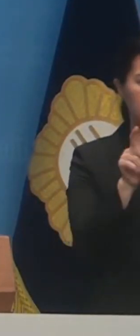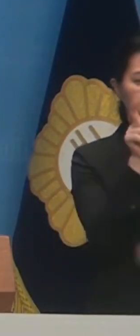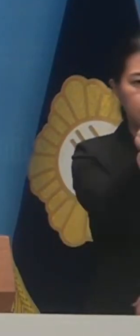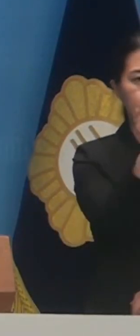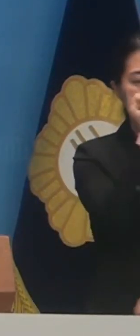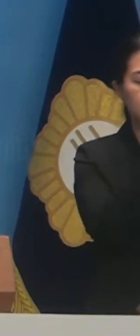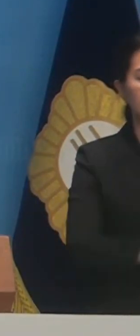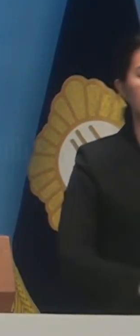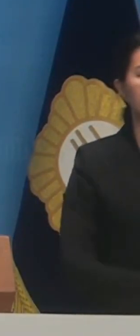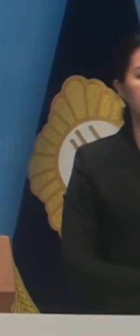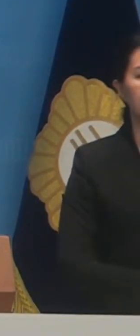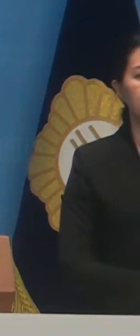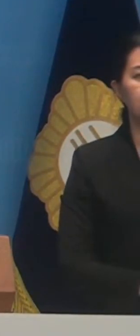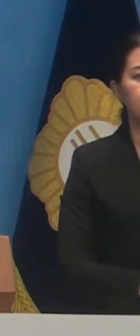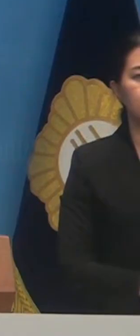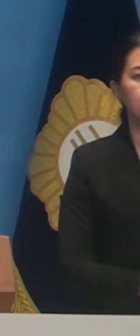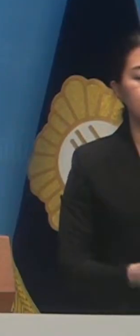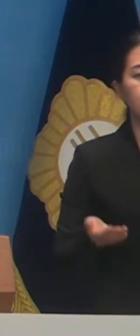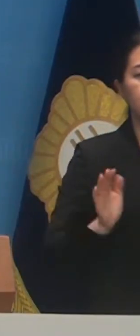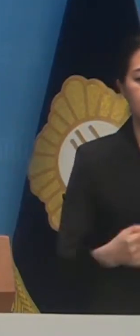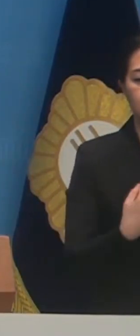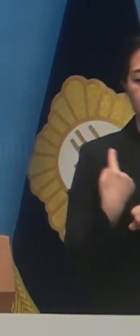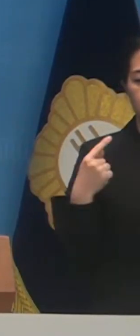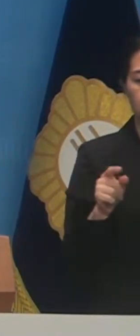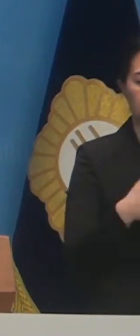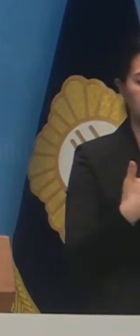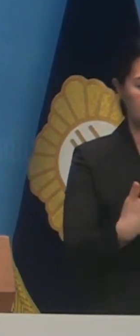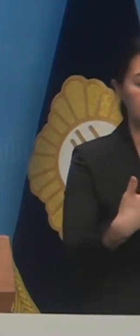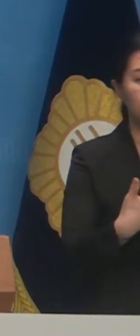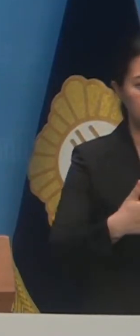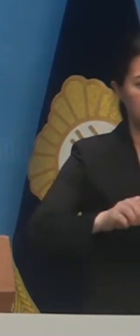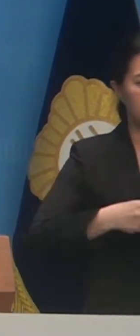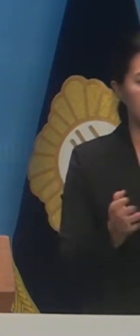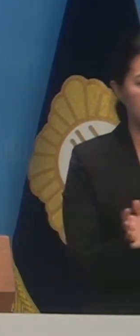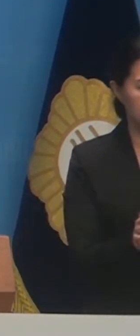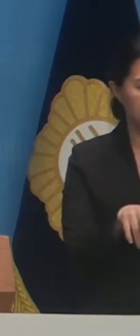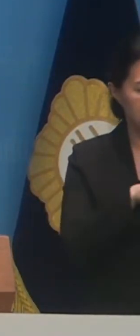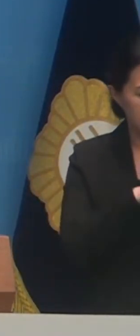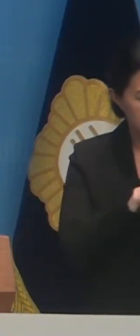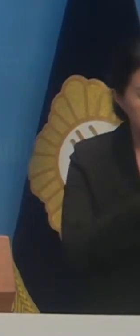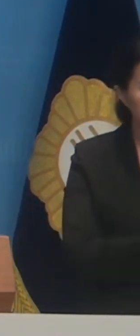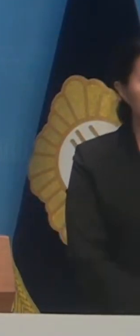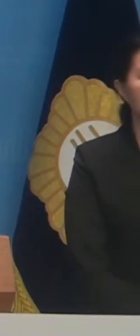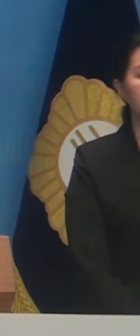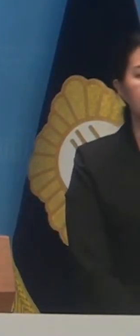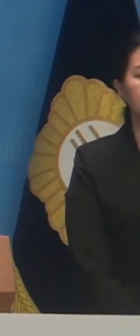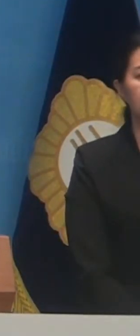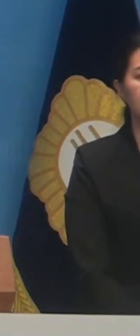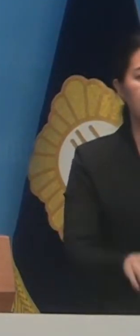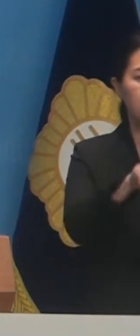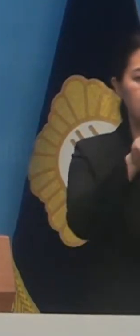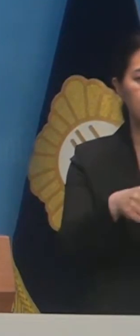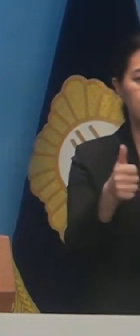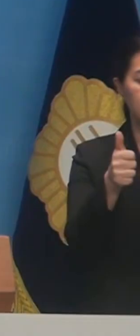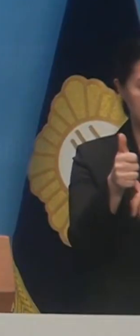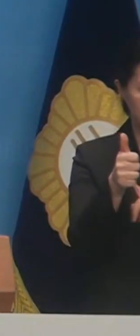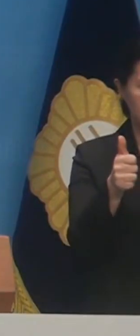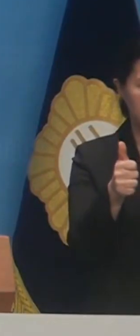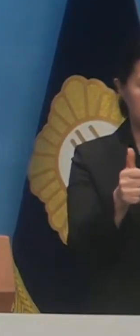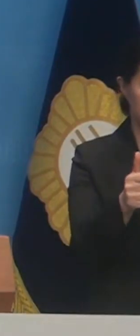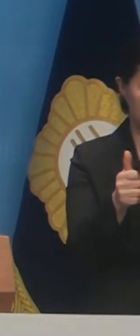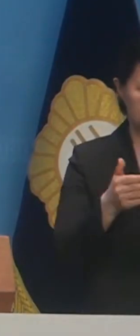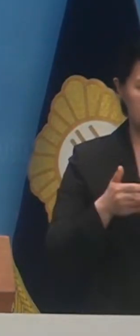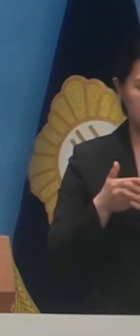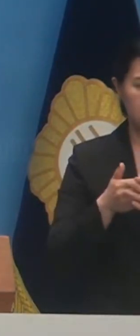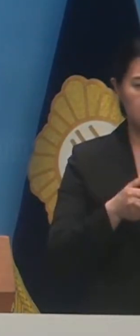하고 있습니다. 그러나 작년 12월 7일 국민의힘 소속 국회의원들은 윤석열 대통령